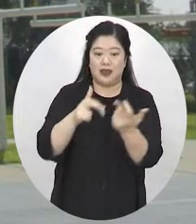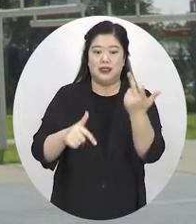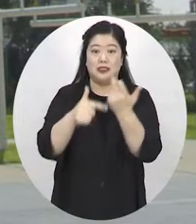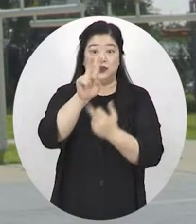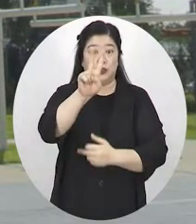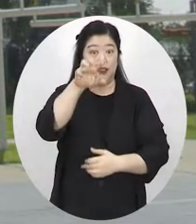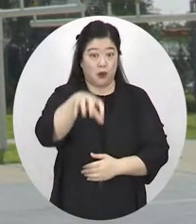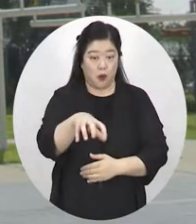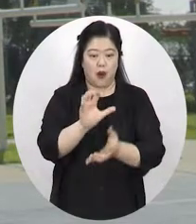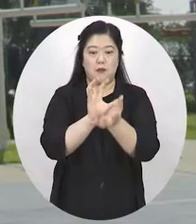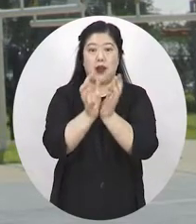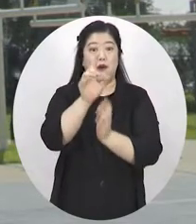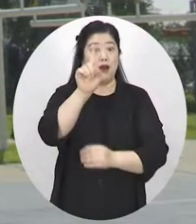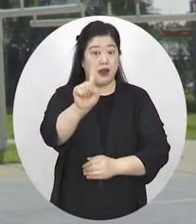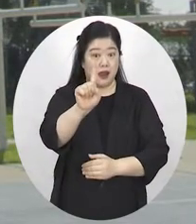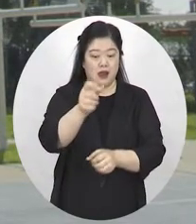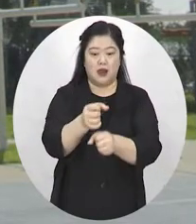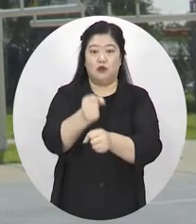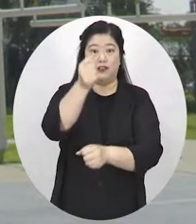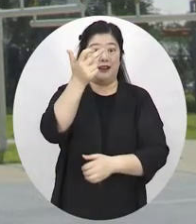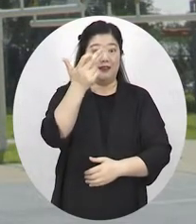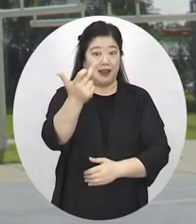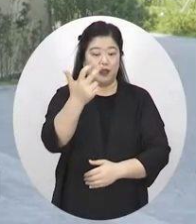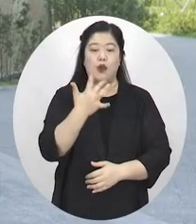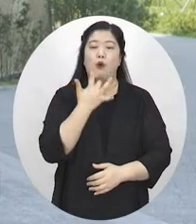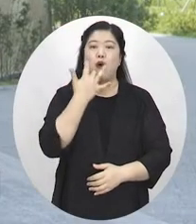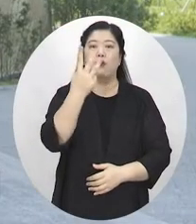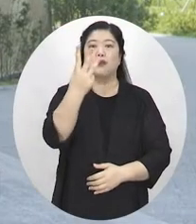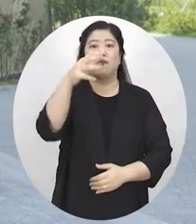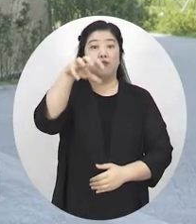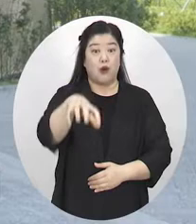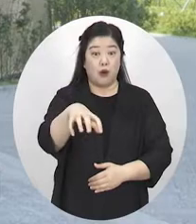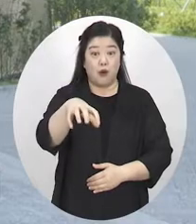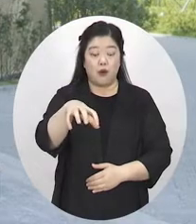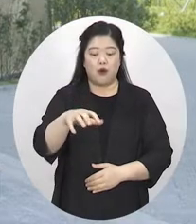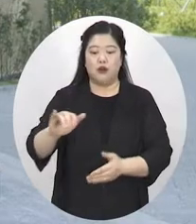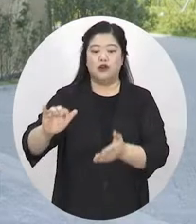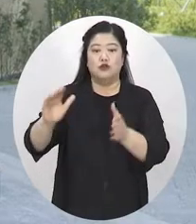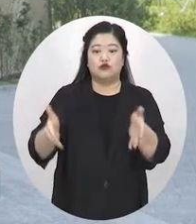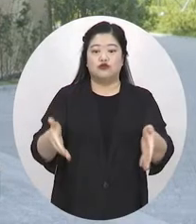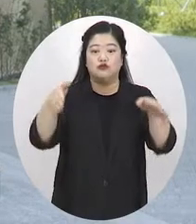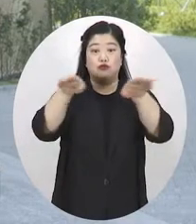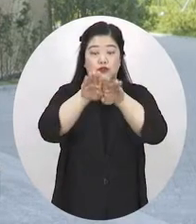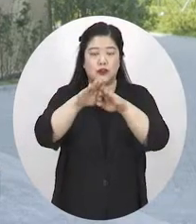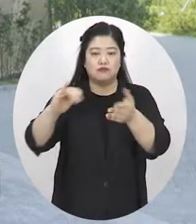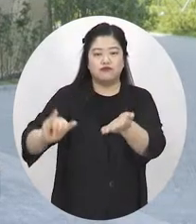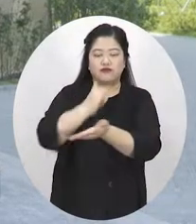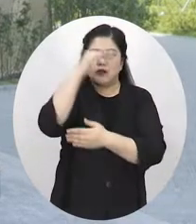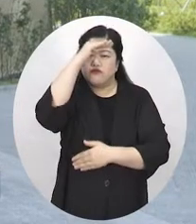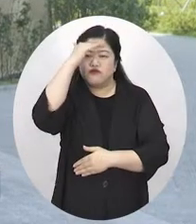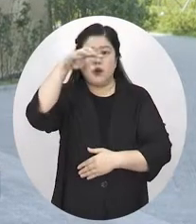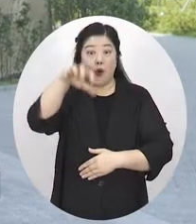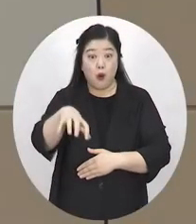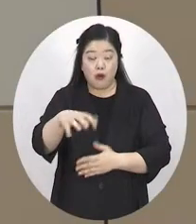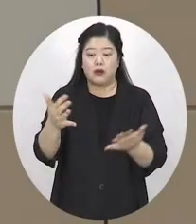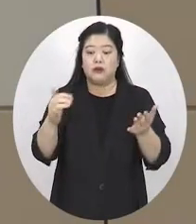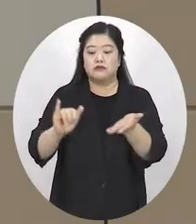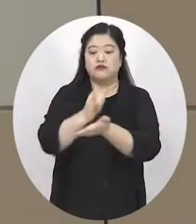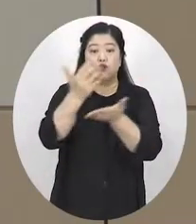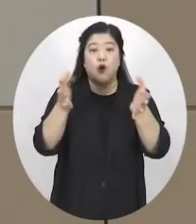먼저 공항동, 등촌이동, 방화일동, 우장산동, 화곡3동 체험단은